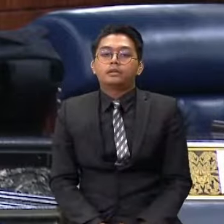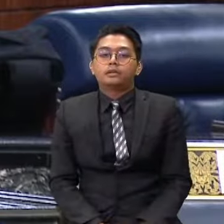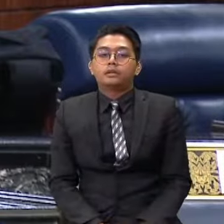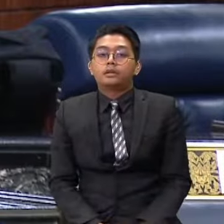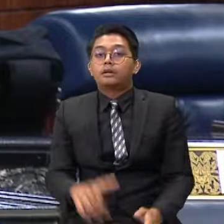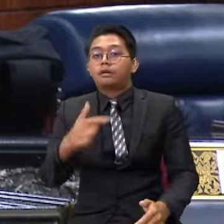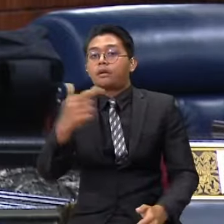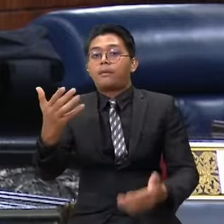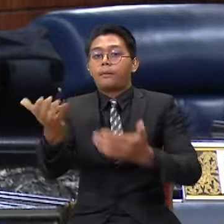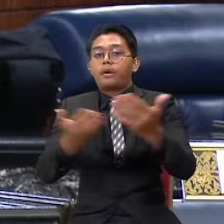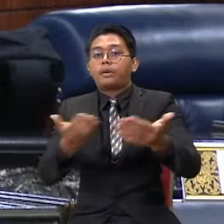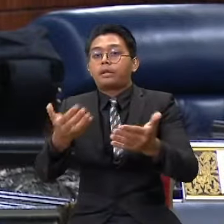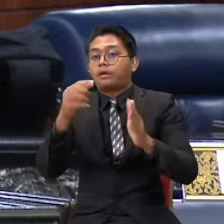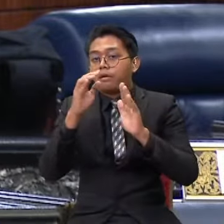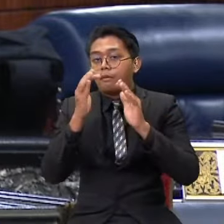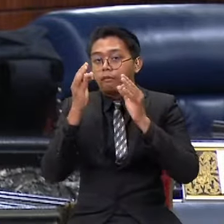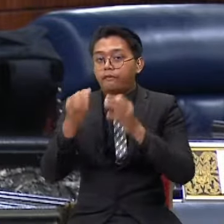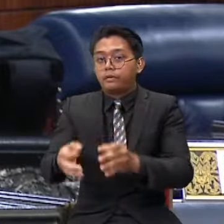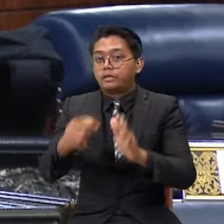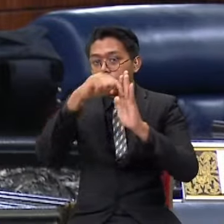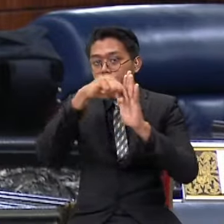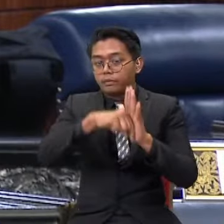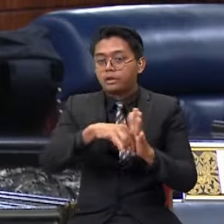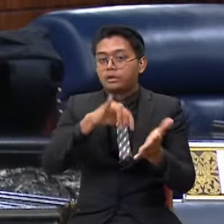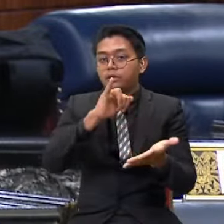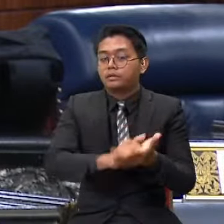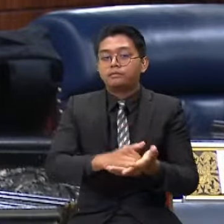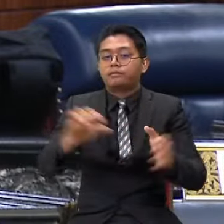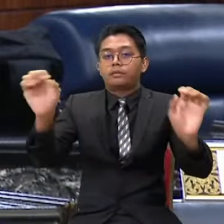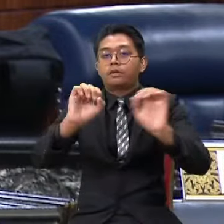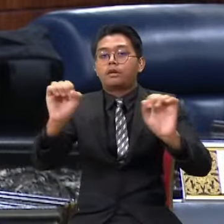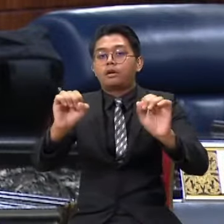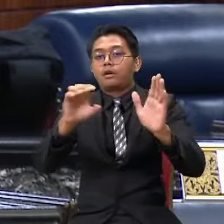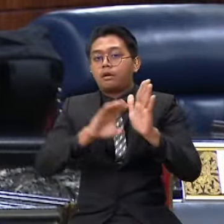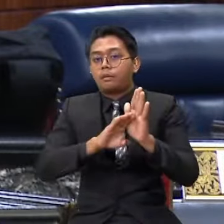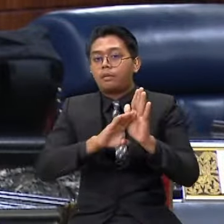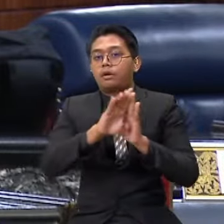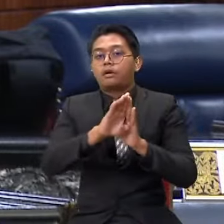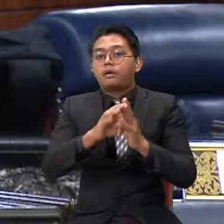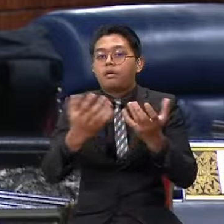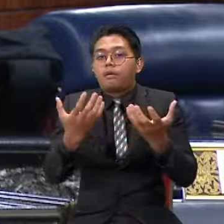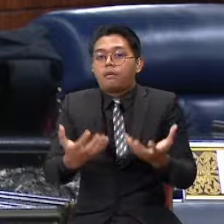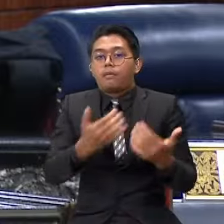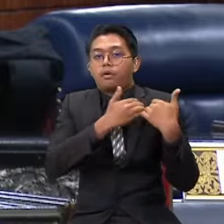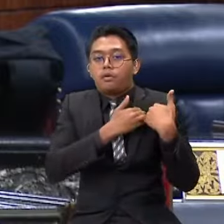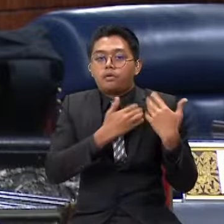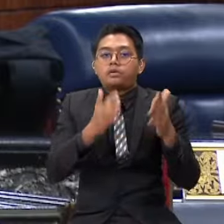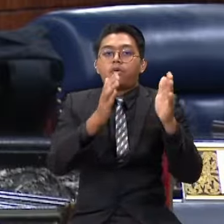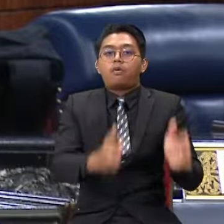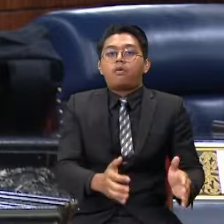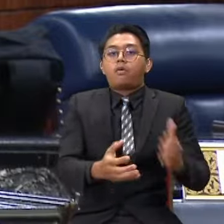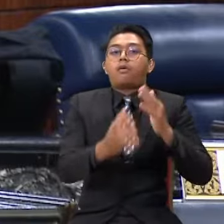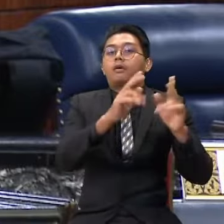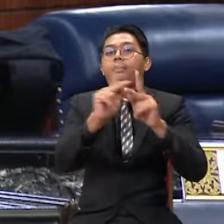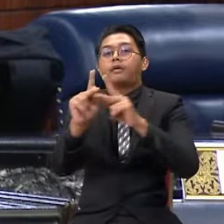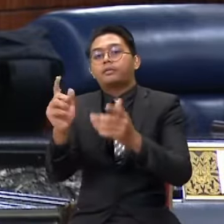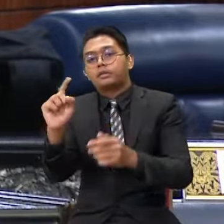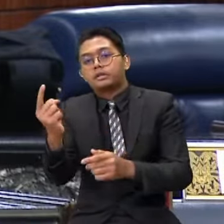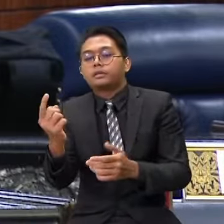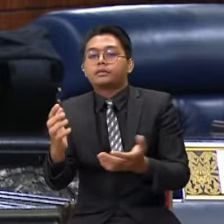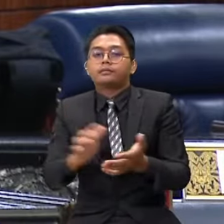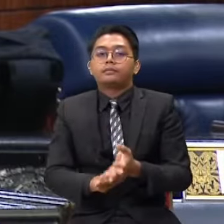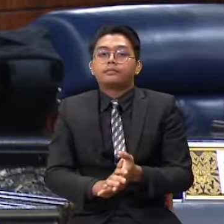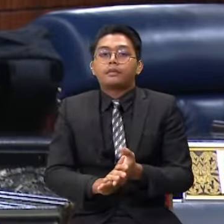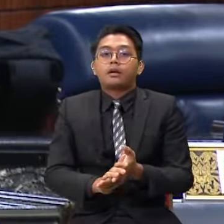peridmatan yang lebih spesifik yang lebih banyak mahal itu tidak akan meningkatkan beban bagi orang-orang Kampung melainkan mungkin barisan